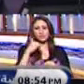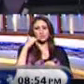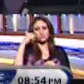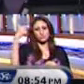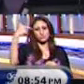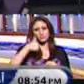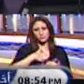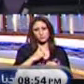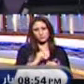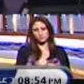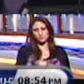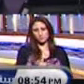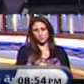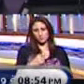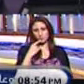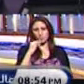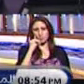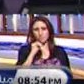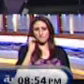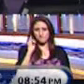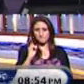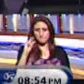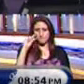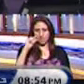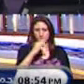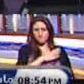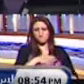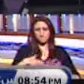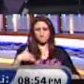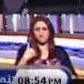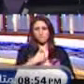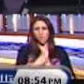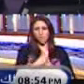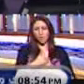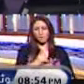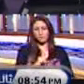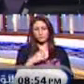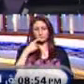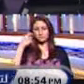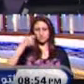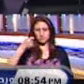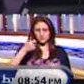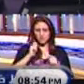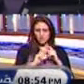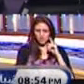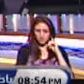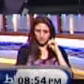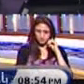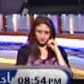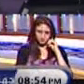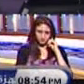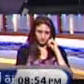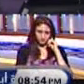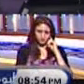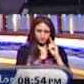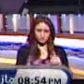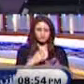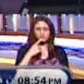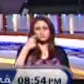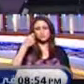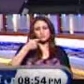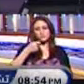التليفون الأستاذ محمد عبد الوهاب محامي أسر شهداء المذبحة. أستاذ محمد أهلا بيك يا فندم. أهلا وسهلا بحضرتك يا دكتور عمرو.